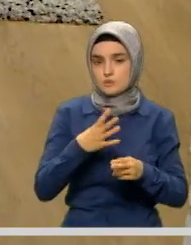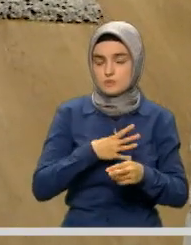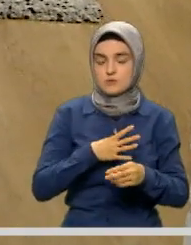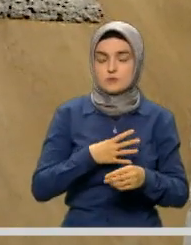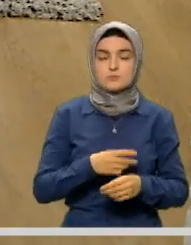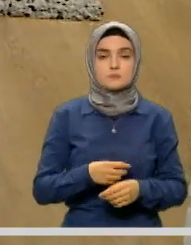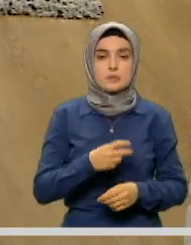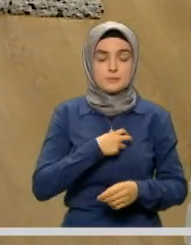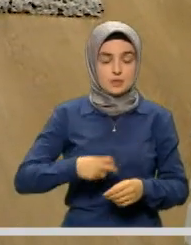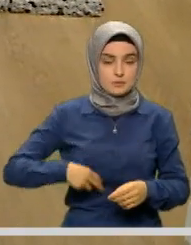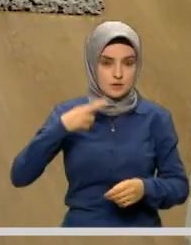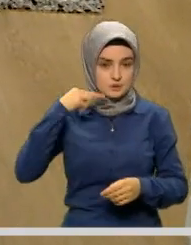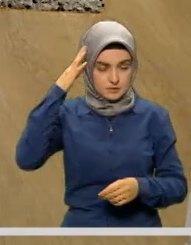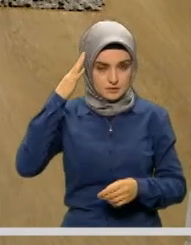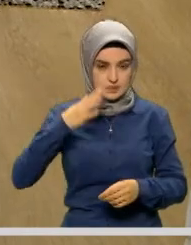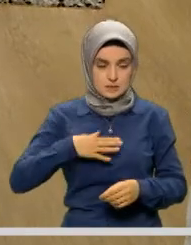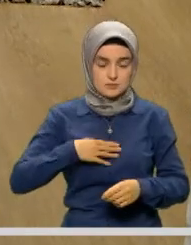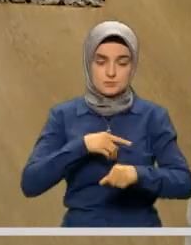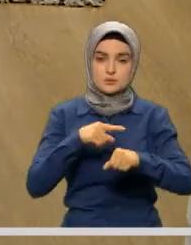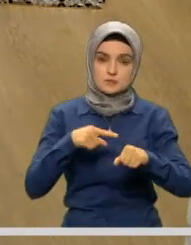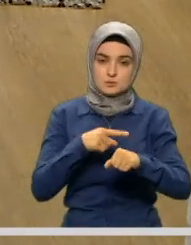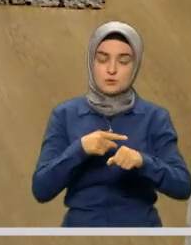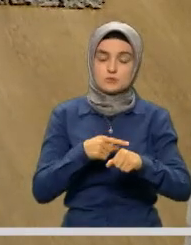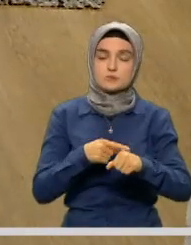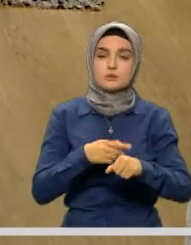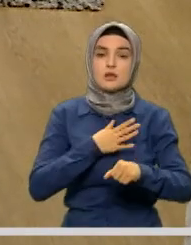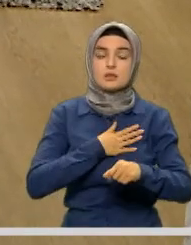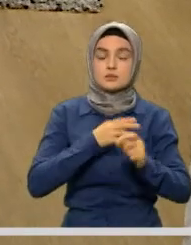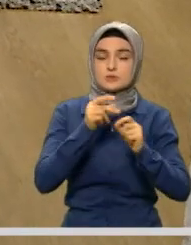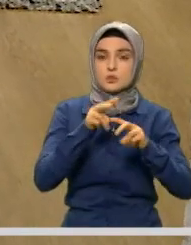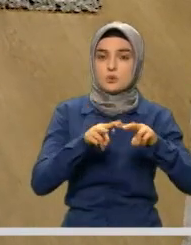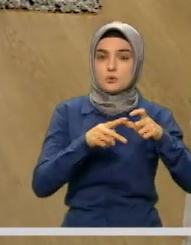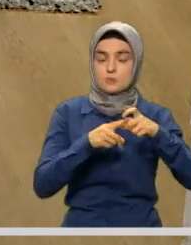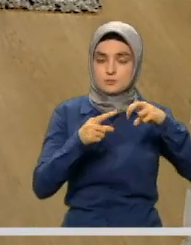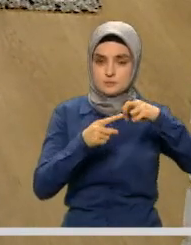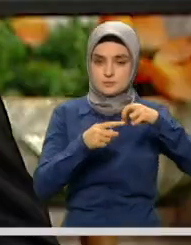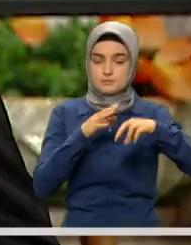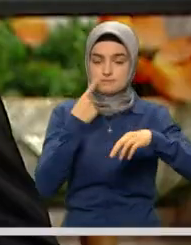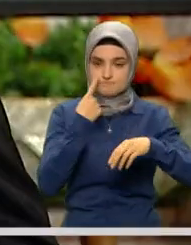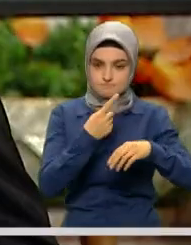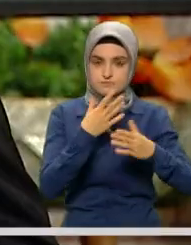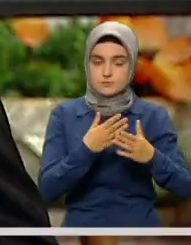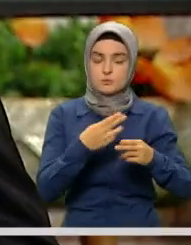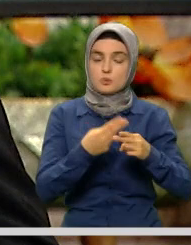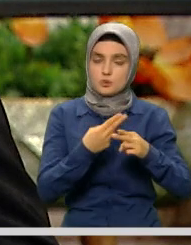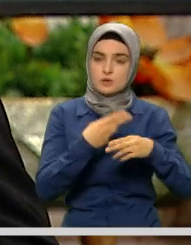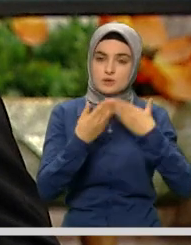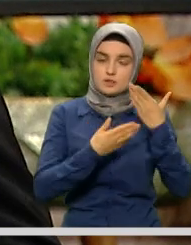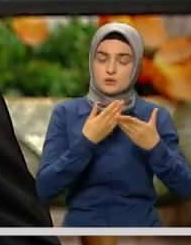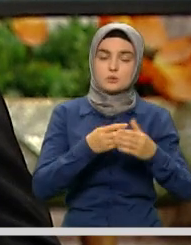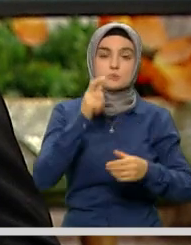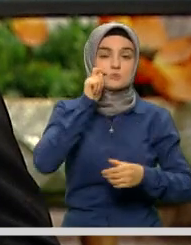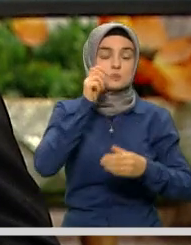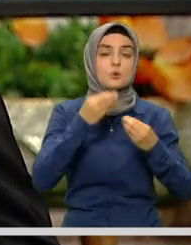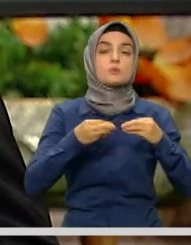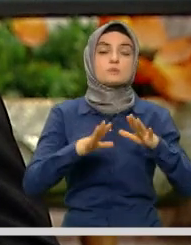Saadet'te Hazreti Ömer Efendimiz'e bakalım değil mi? Yani Müslüman olmadan önce yapmış olduğu hatalar var, yanlışlar var.